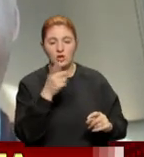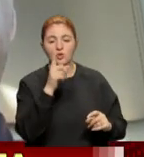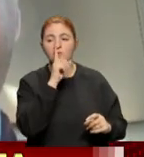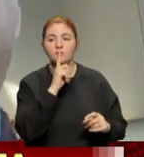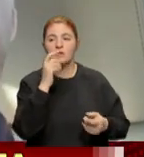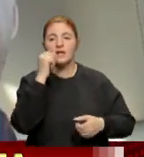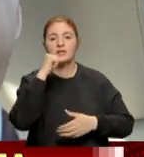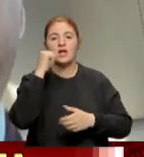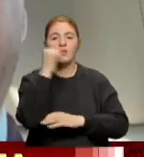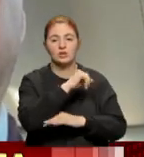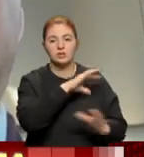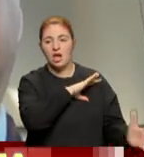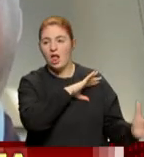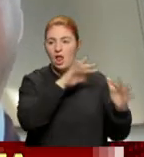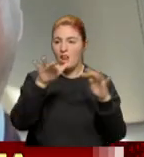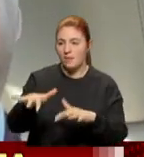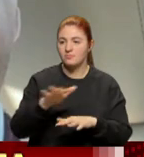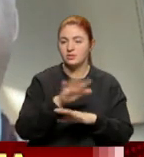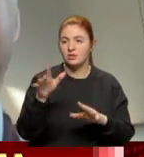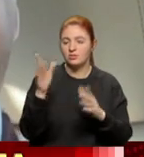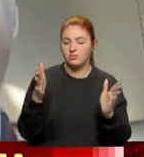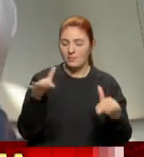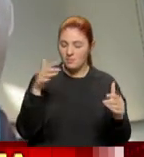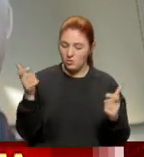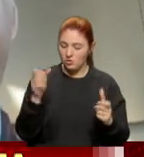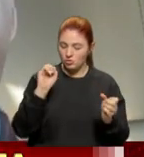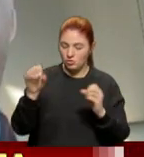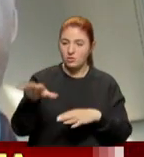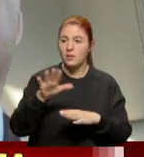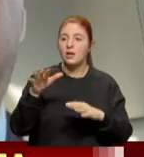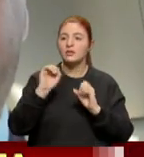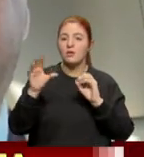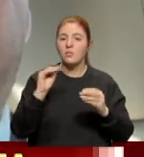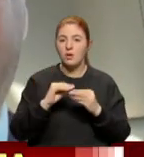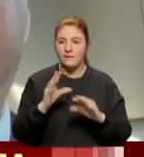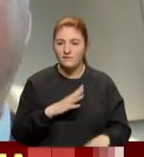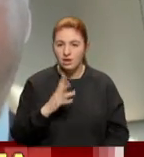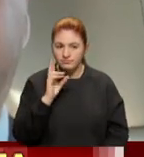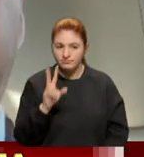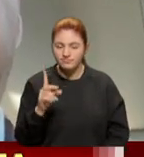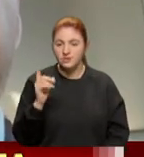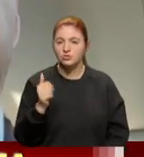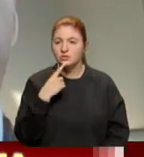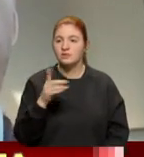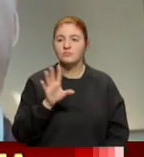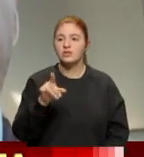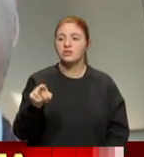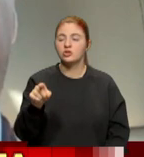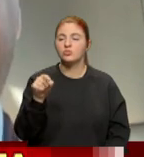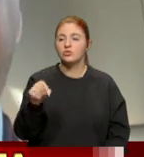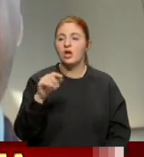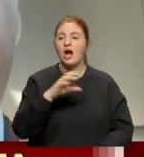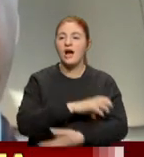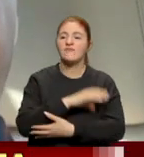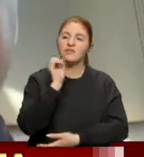bir imkanı oluşturduk. Evet. Gönderdik deprem bölgesine. Fakat dağıtımla ilgili baktık ki sorunlar oluyor. İlk gün dedik ki siz bunu